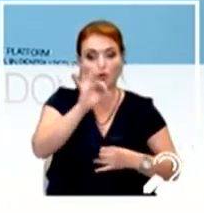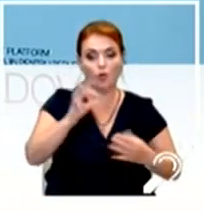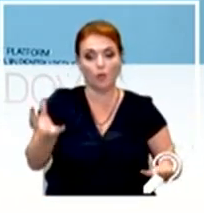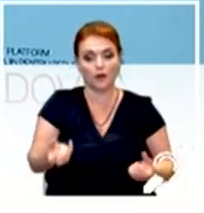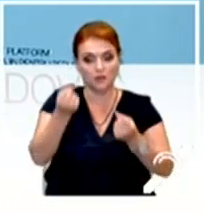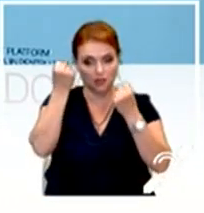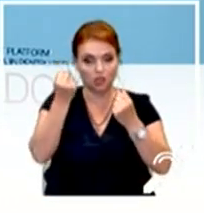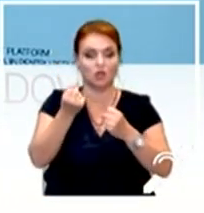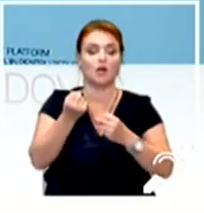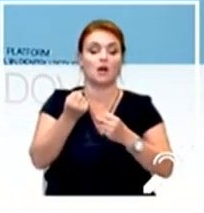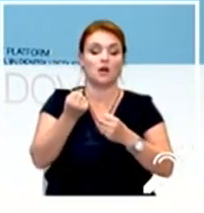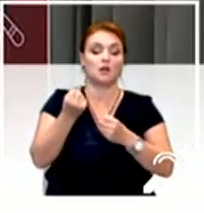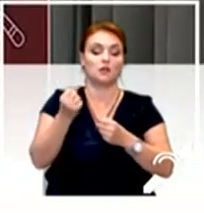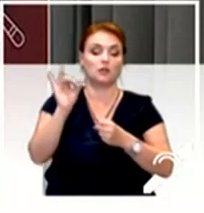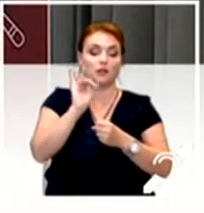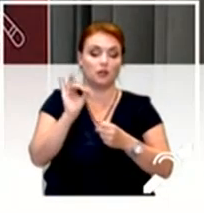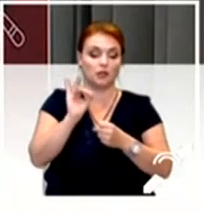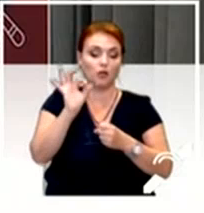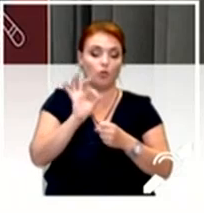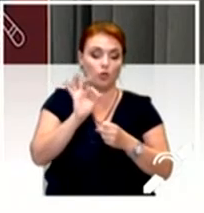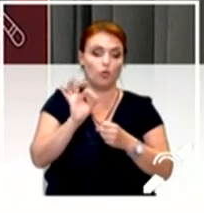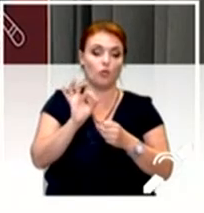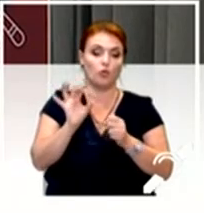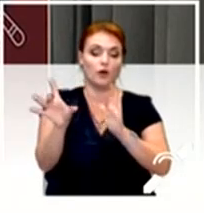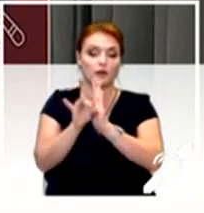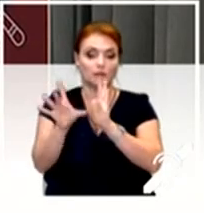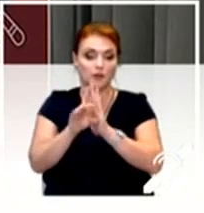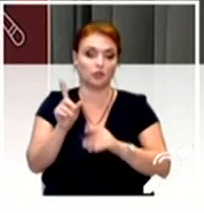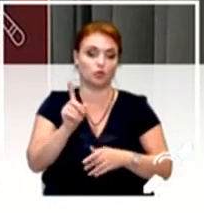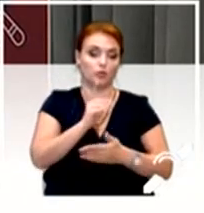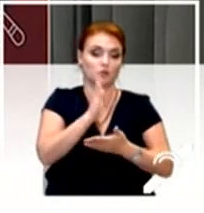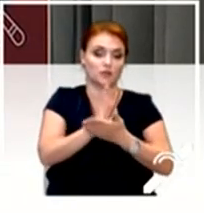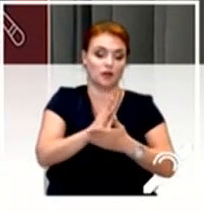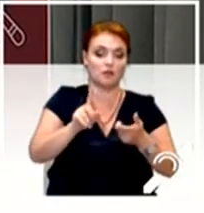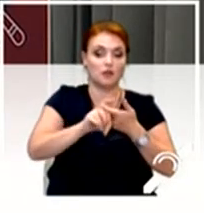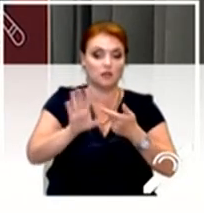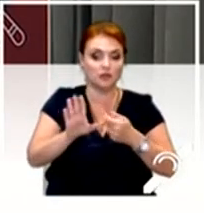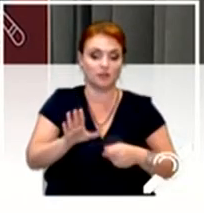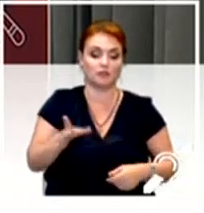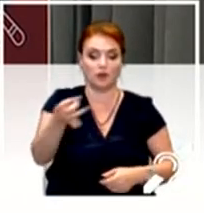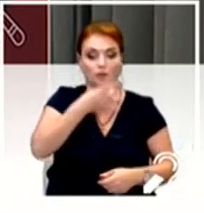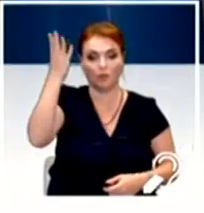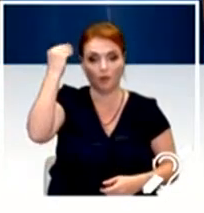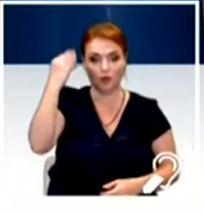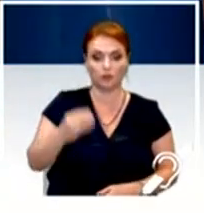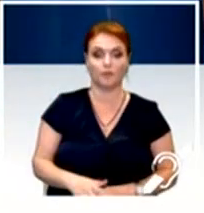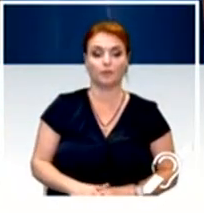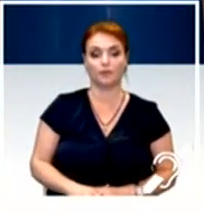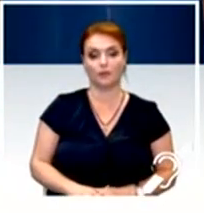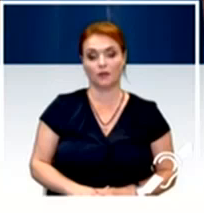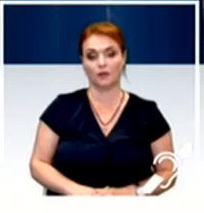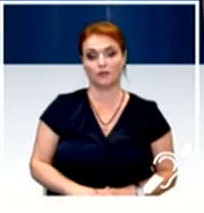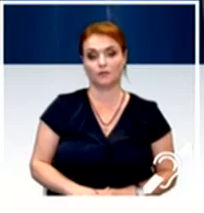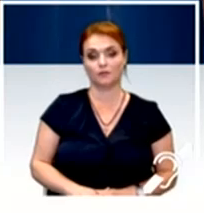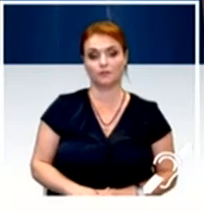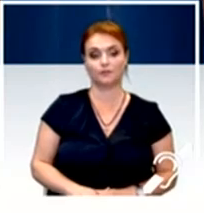pentru Fondul de Dezvoltare a Infrastructurii și Fondul privind tranziția și independența energetică și ajustarea la schimbările de mediu. Aici, în